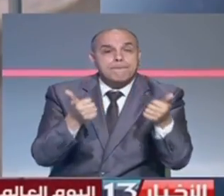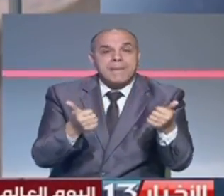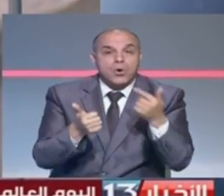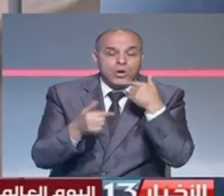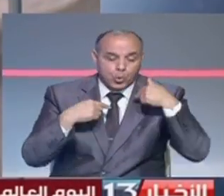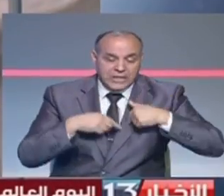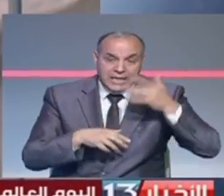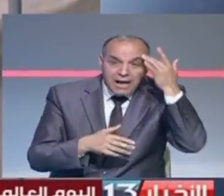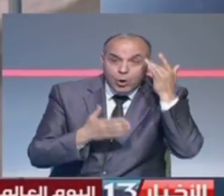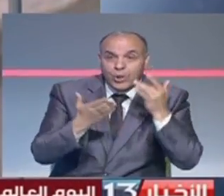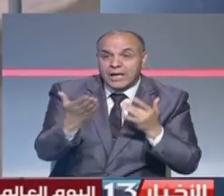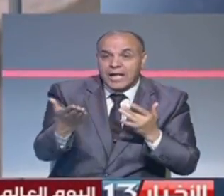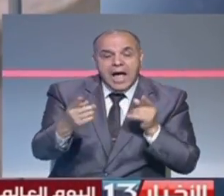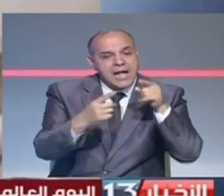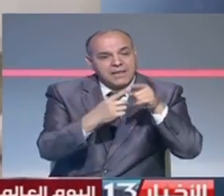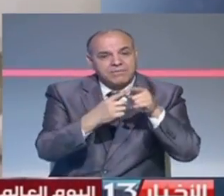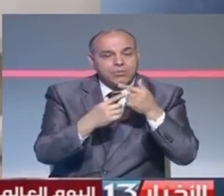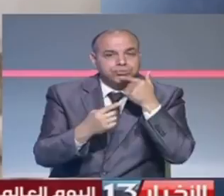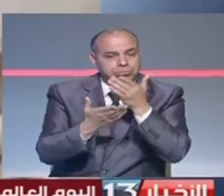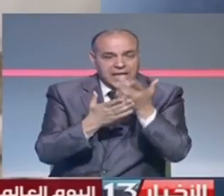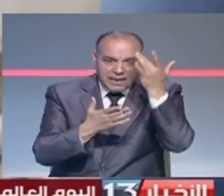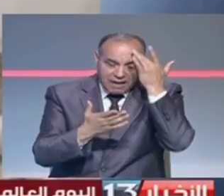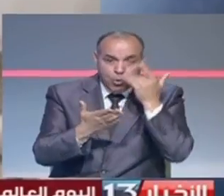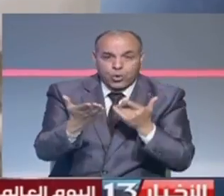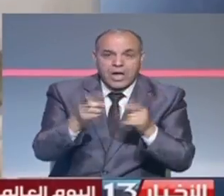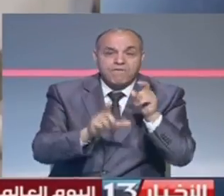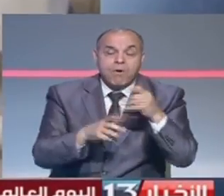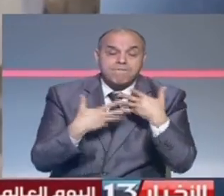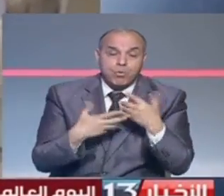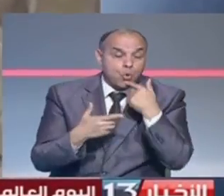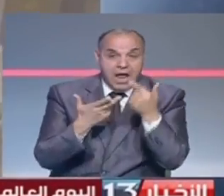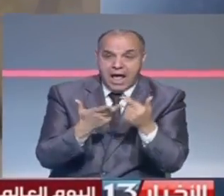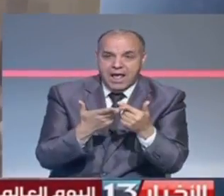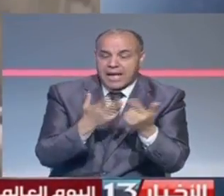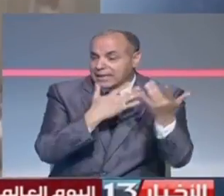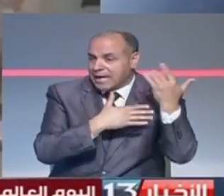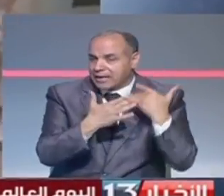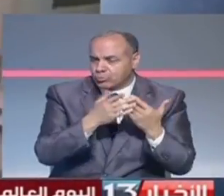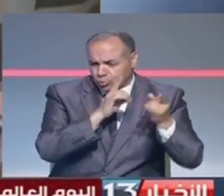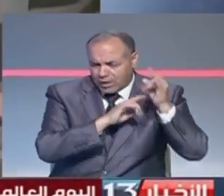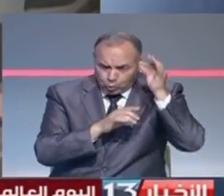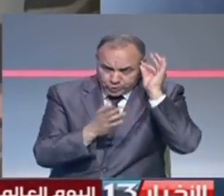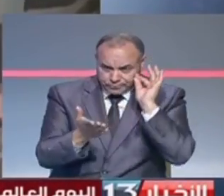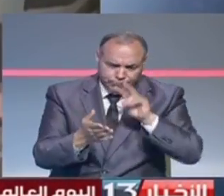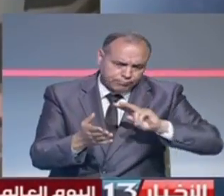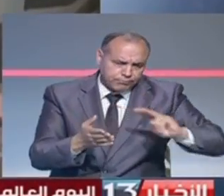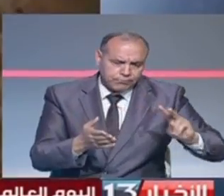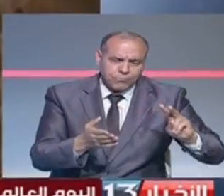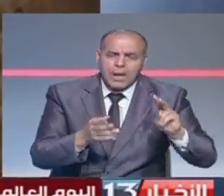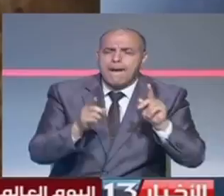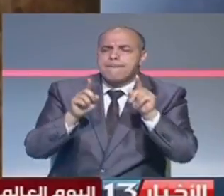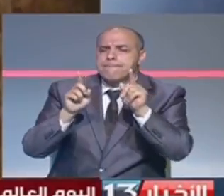وزاره الثقافه هدفه المصالحه الثقافيه لاولئك الذين ليس ويوم التاريخ او التراث بنوعيه المادي